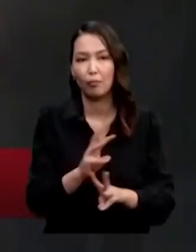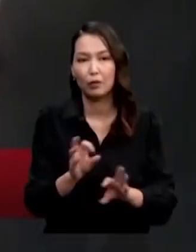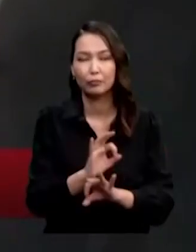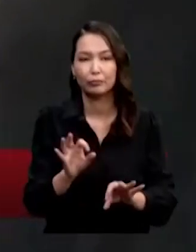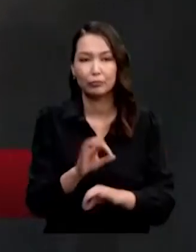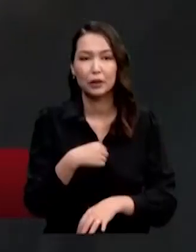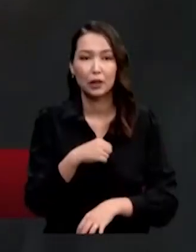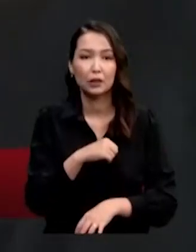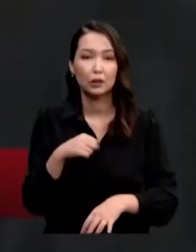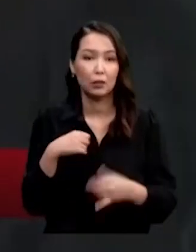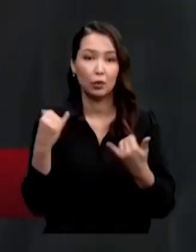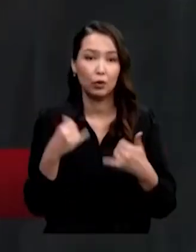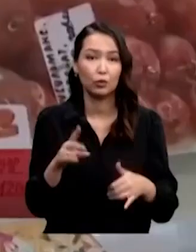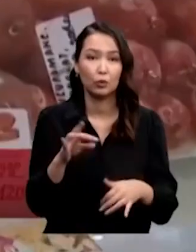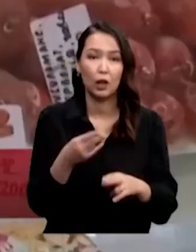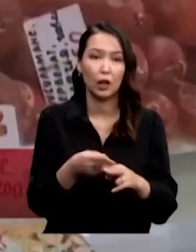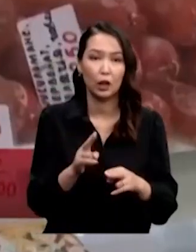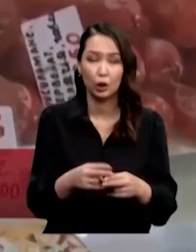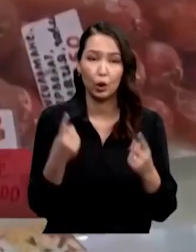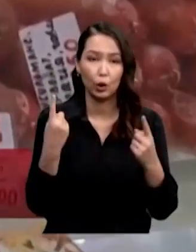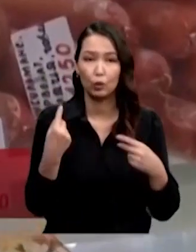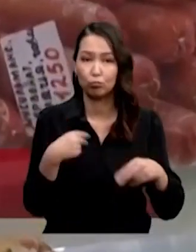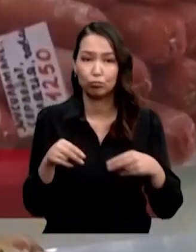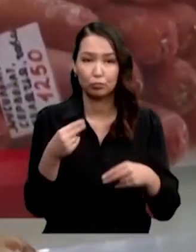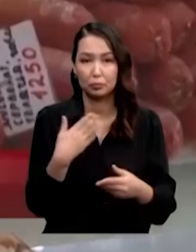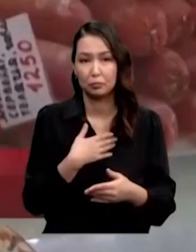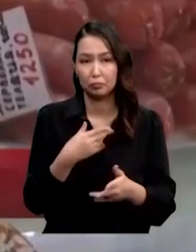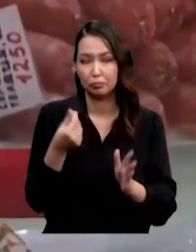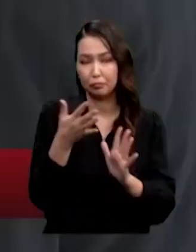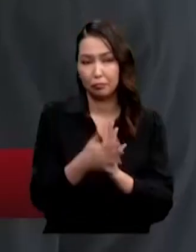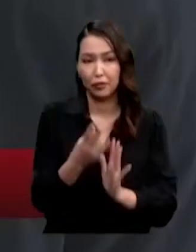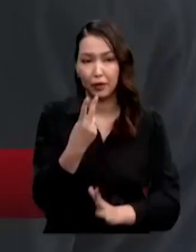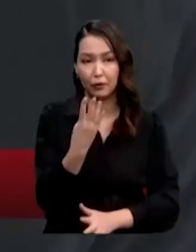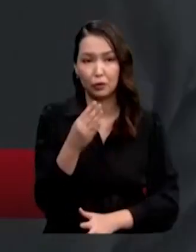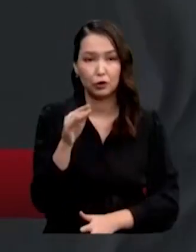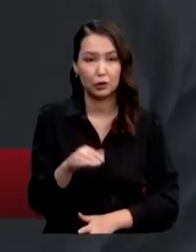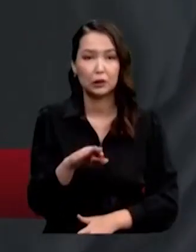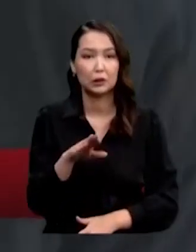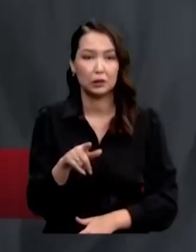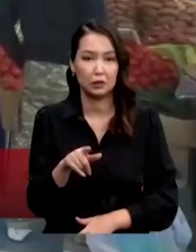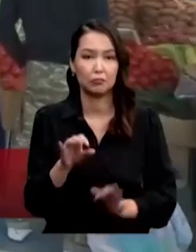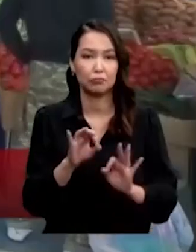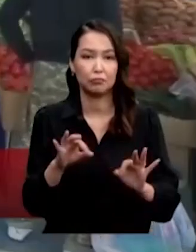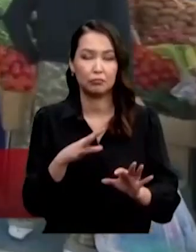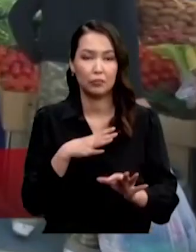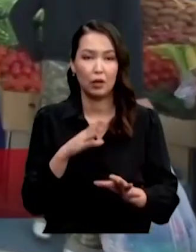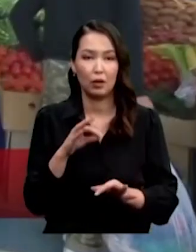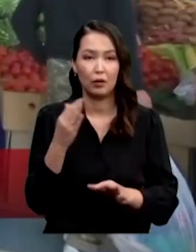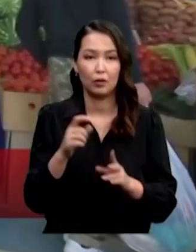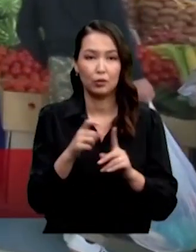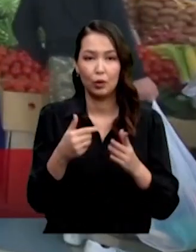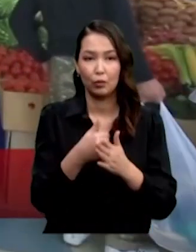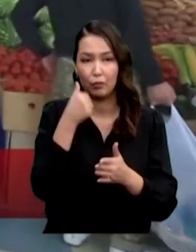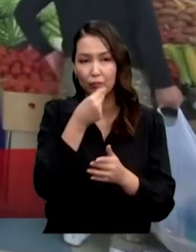цитата, «Я сам удивился, но эта крупная закупка обошлась мне в 24 тысячи тенге». Конец цитаты. Хотя, по его словам, новогодний